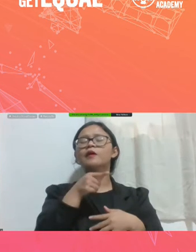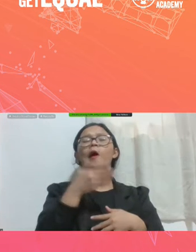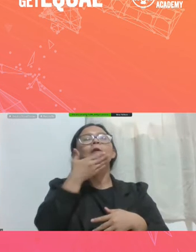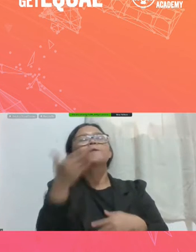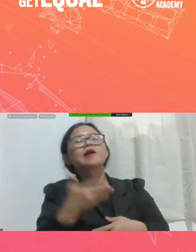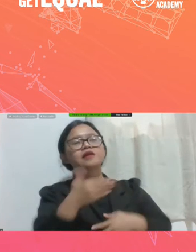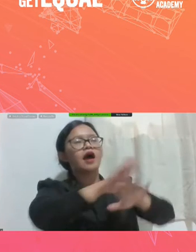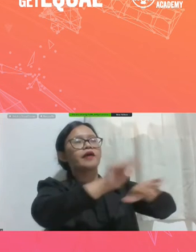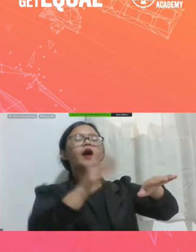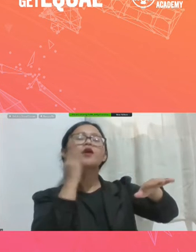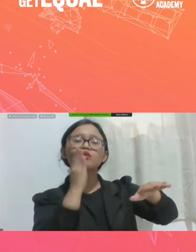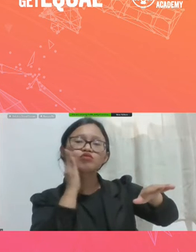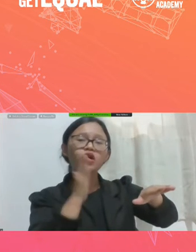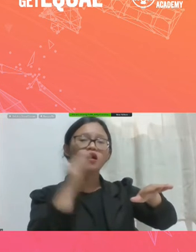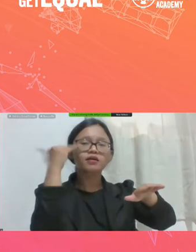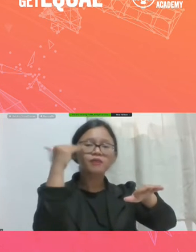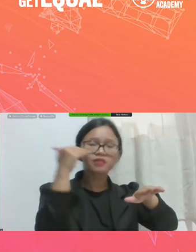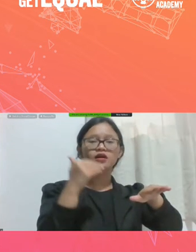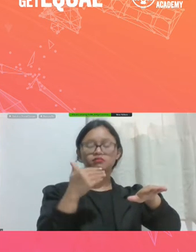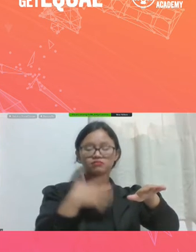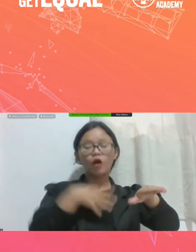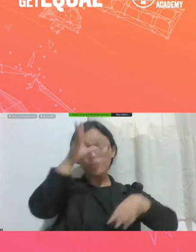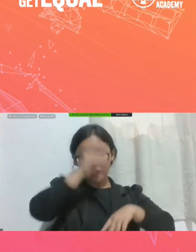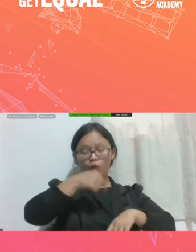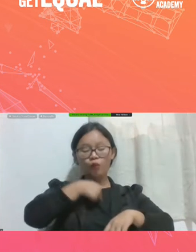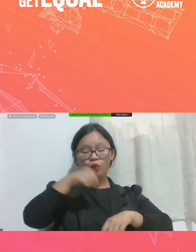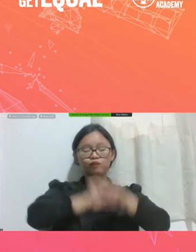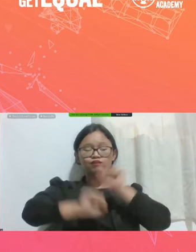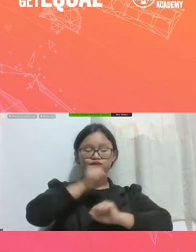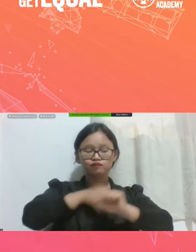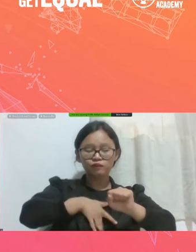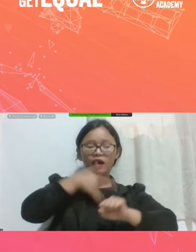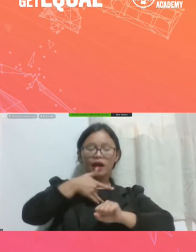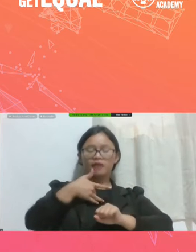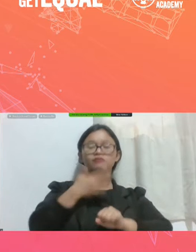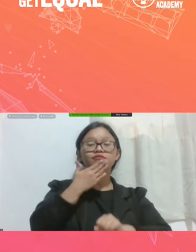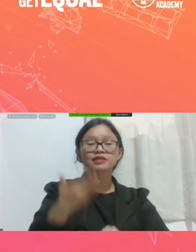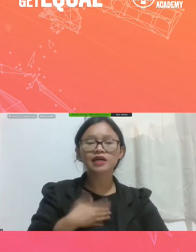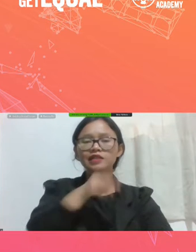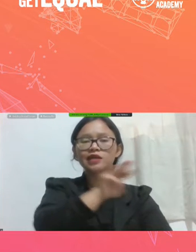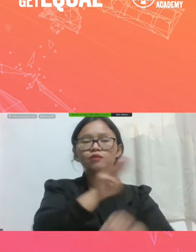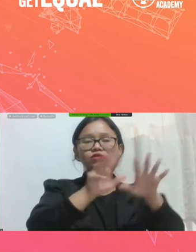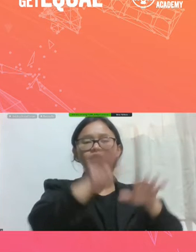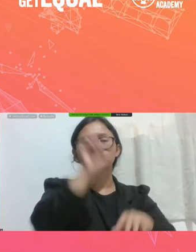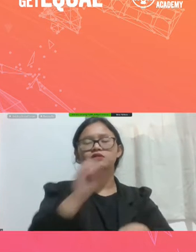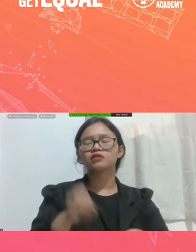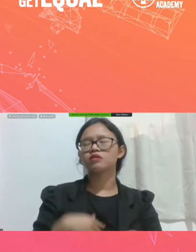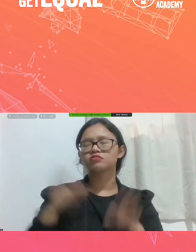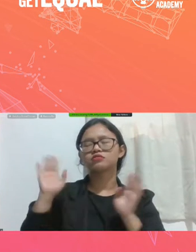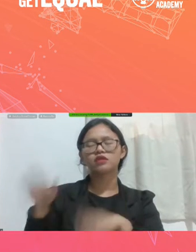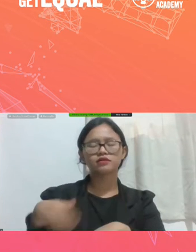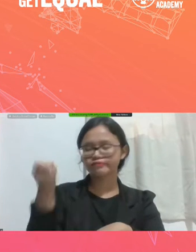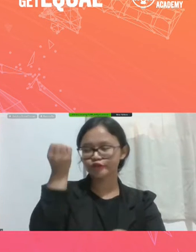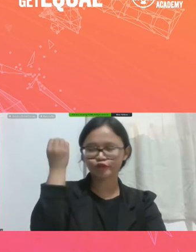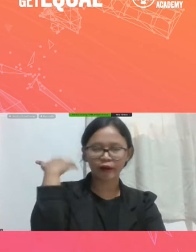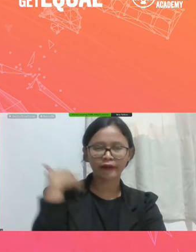kaum muda perempuan di Indonesia ketika mereka sudah mengalami KBGO? 39% mereka cuek aja, udahlah, mereka nggak